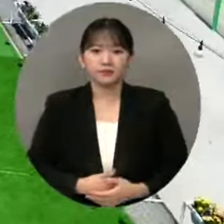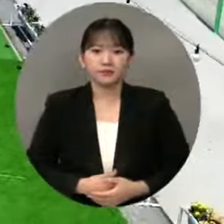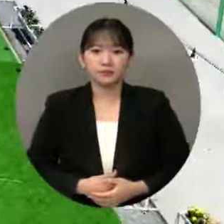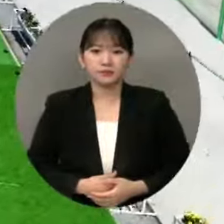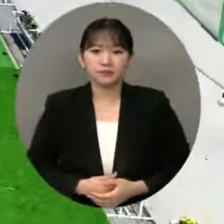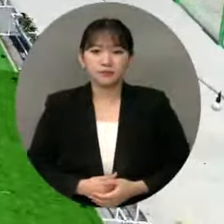신광하